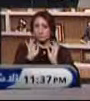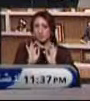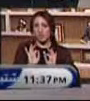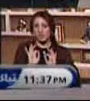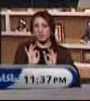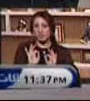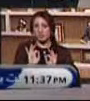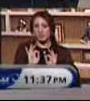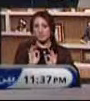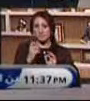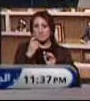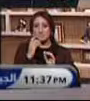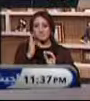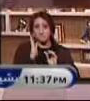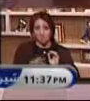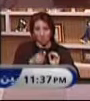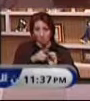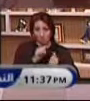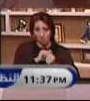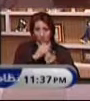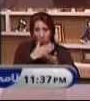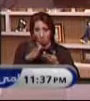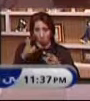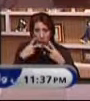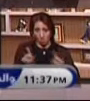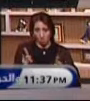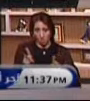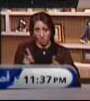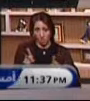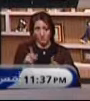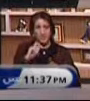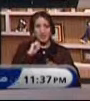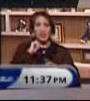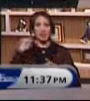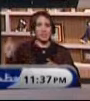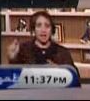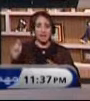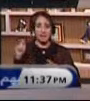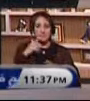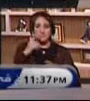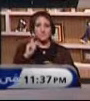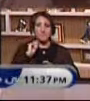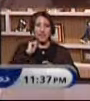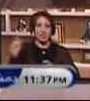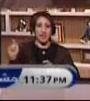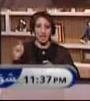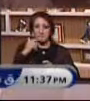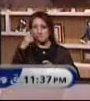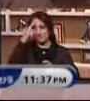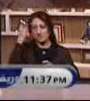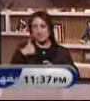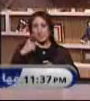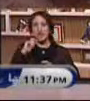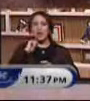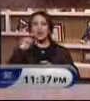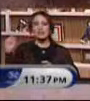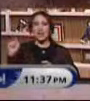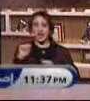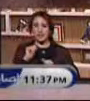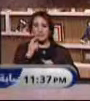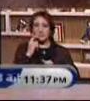يتم اعدامه. طبعا. هل تقبل هذه التوبه؟ لا هو الشرط هو سيادتك لما قلت لي ركعتين الحقيقه يعني خليتني اطرح هذا السؤال. الله يرضى عليك يا رب.